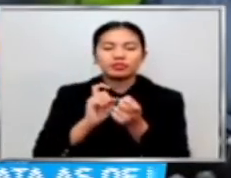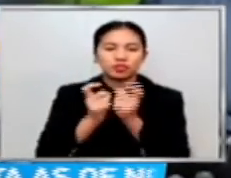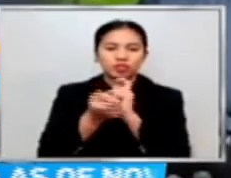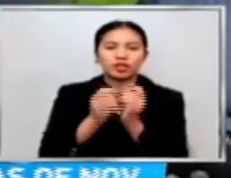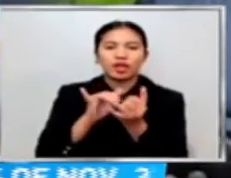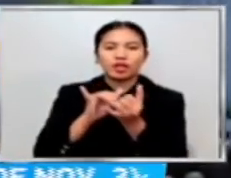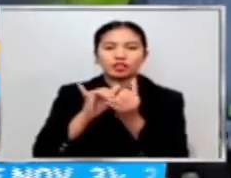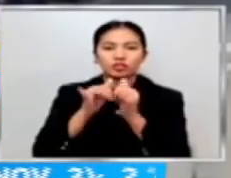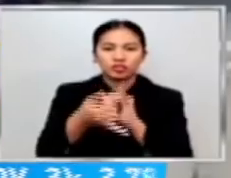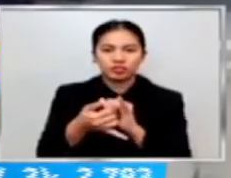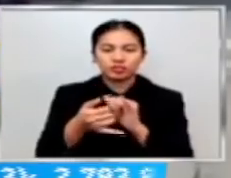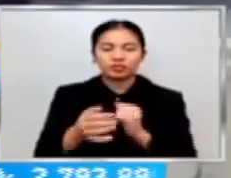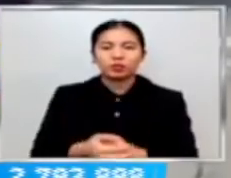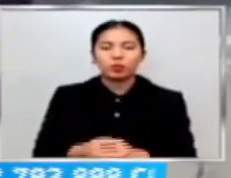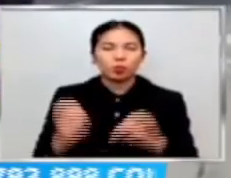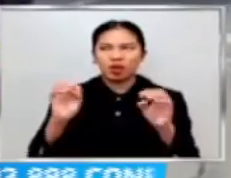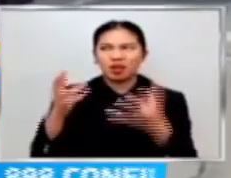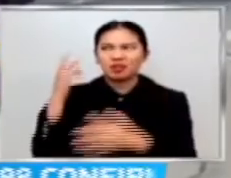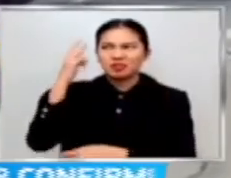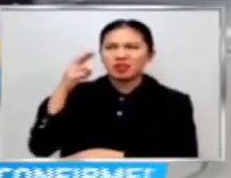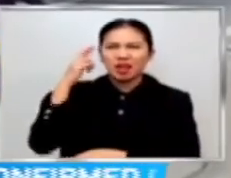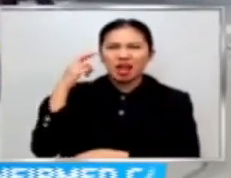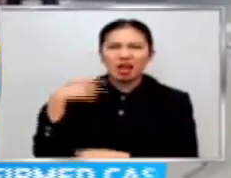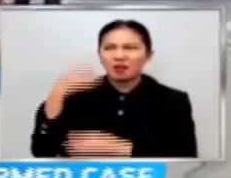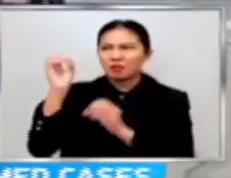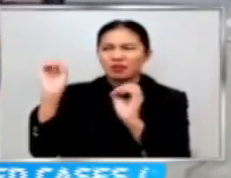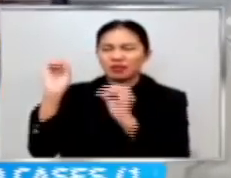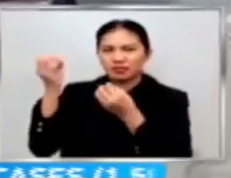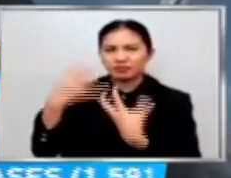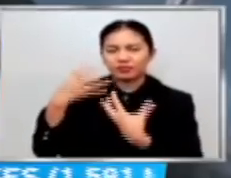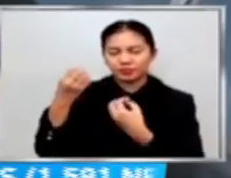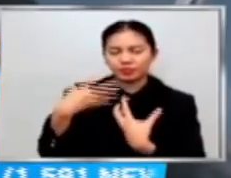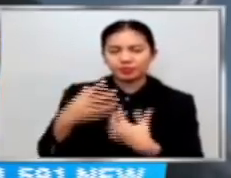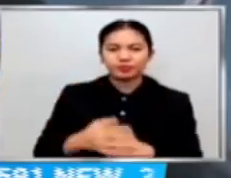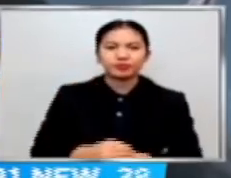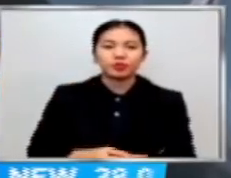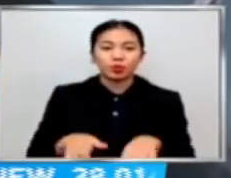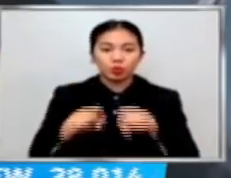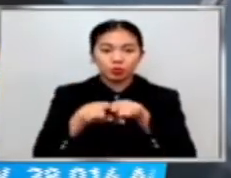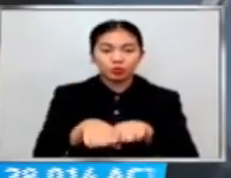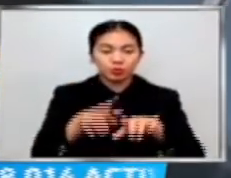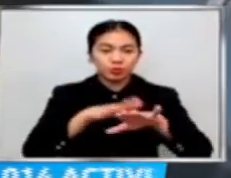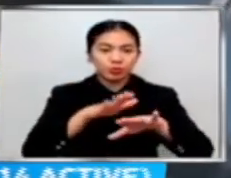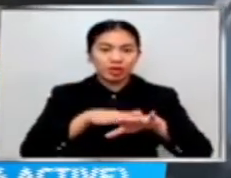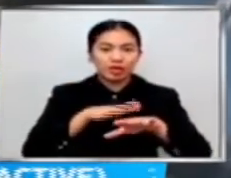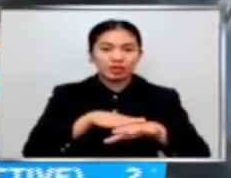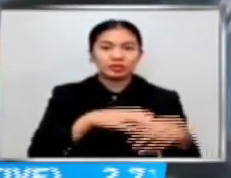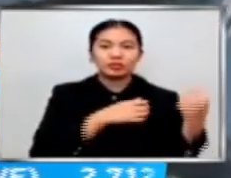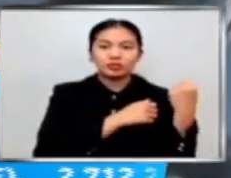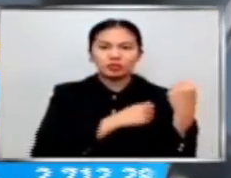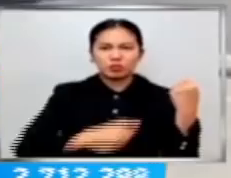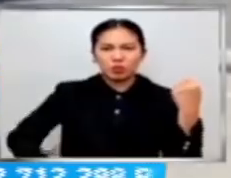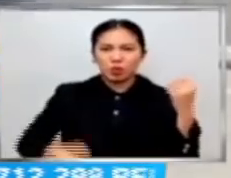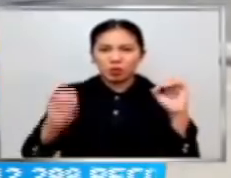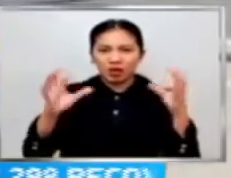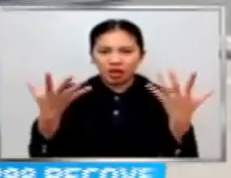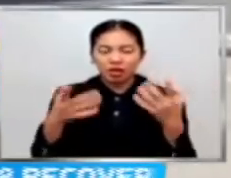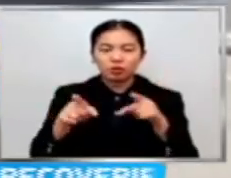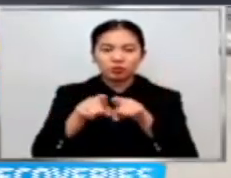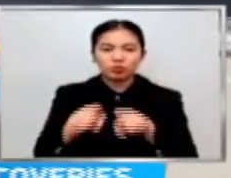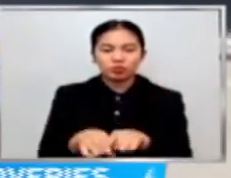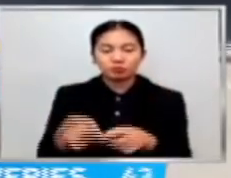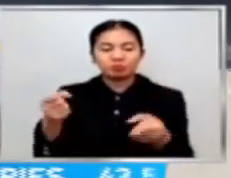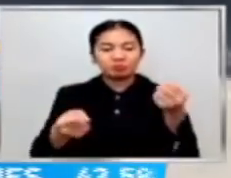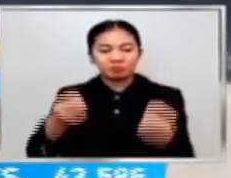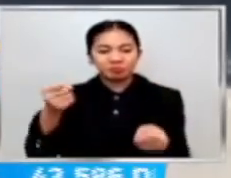ang ilang pribadong motorista na hindi nagsusuot ng seatbelt, gumagamit ng cellphone habang nagmamaneho at lumalabag sa iba pang